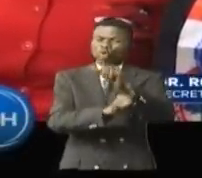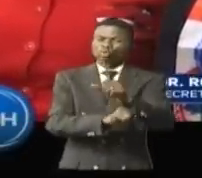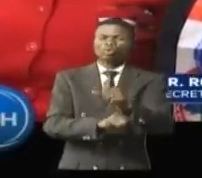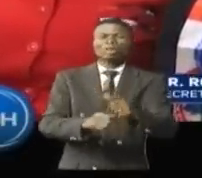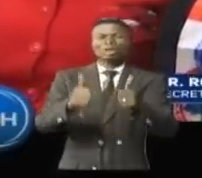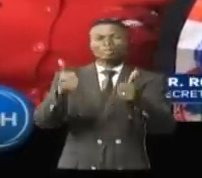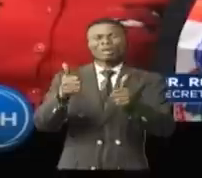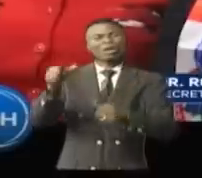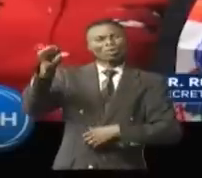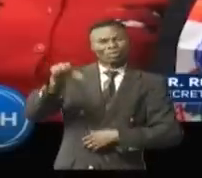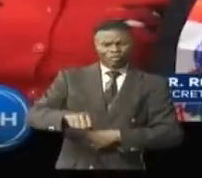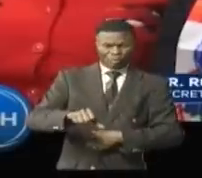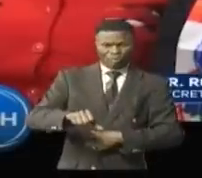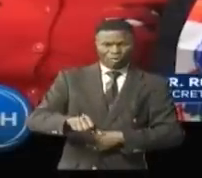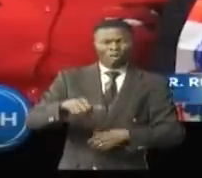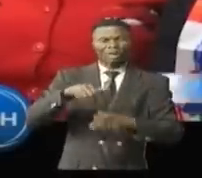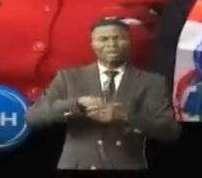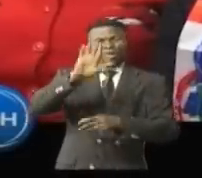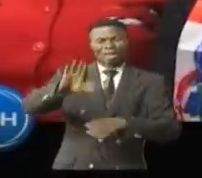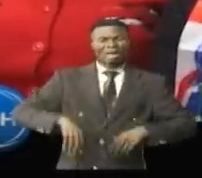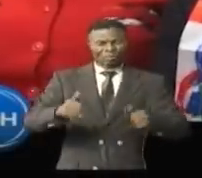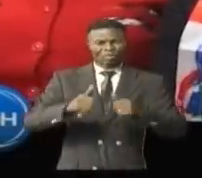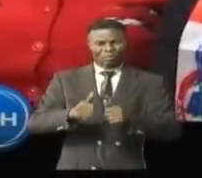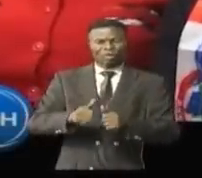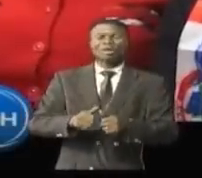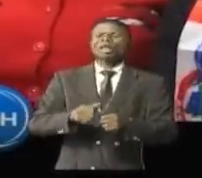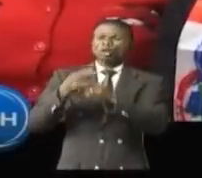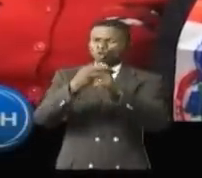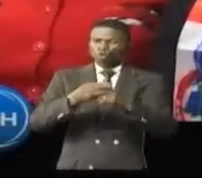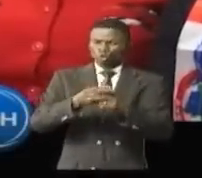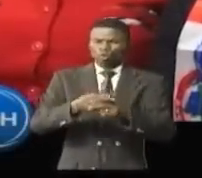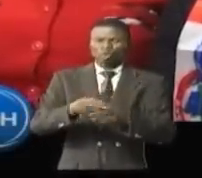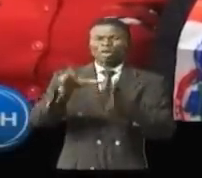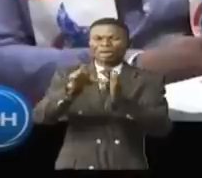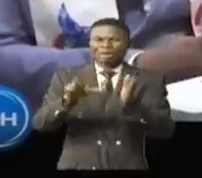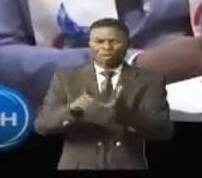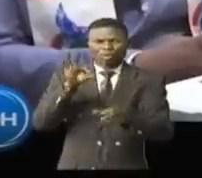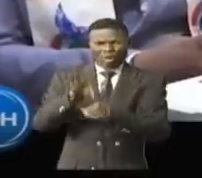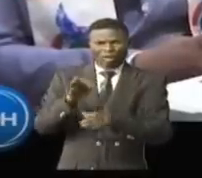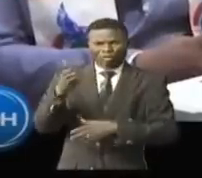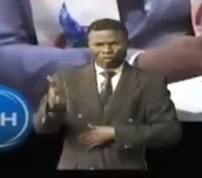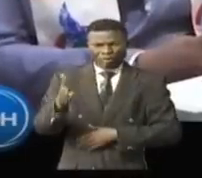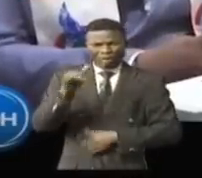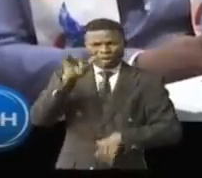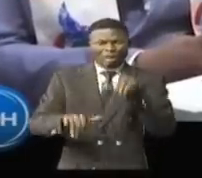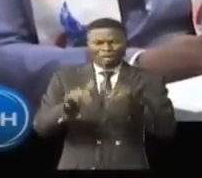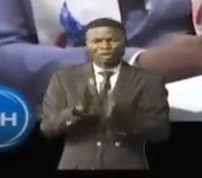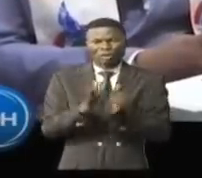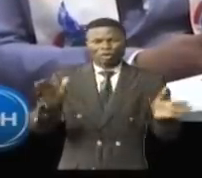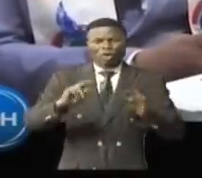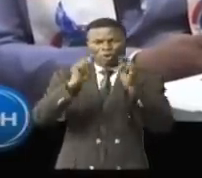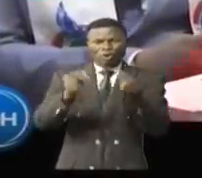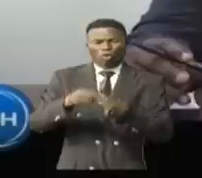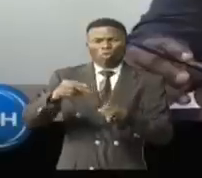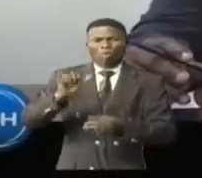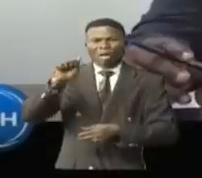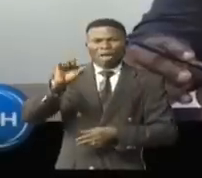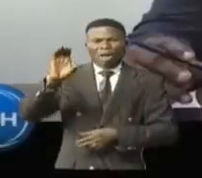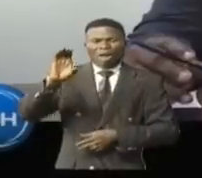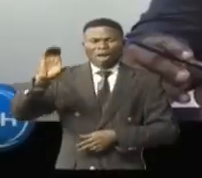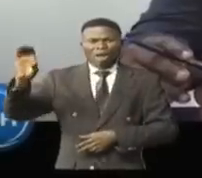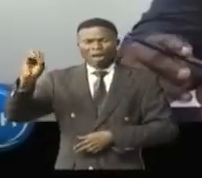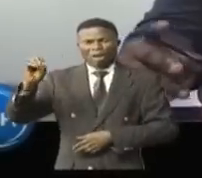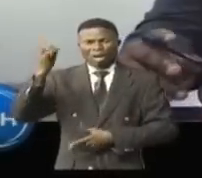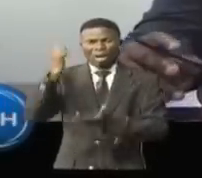ou négativement sur sa vie, doit veiller sur le processus électoral. Pour le secrétaire général de l'ACO, parti cher à